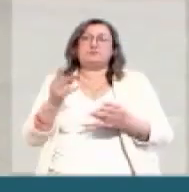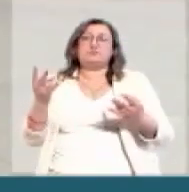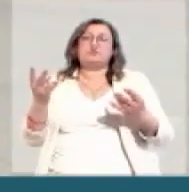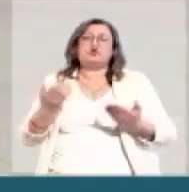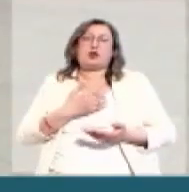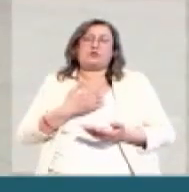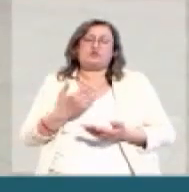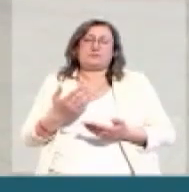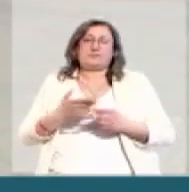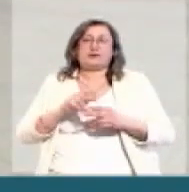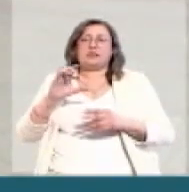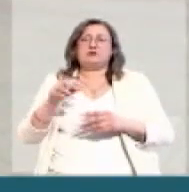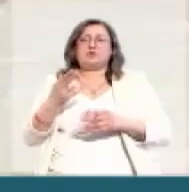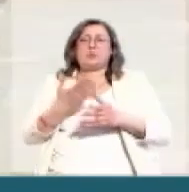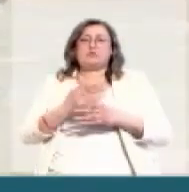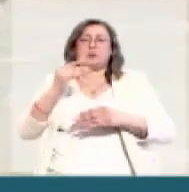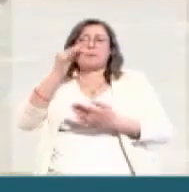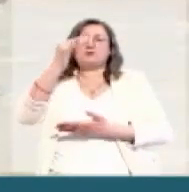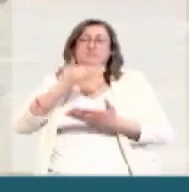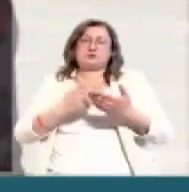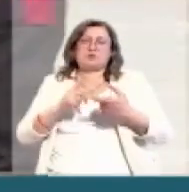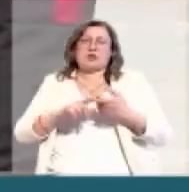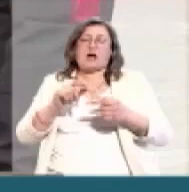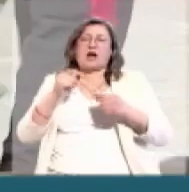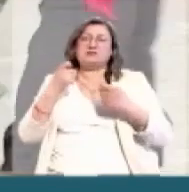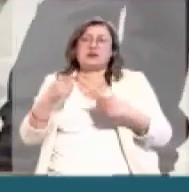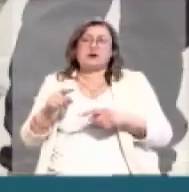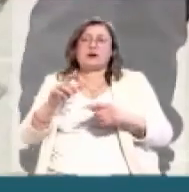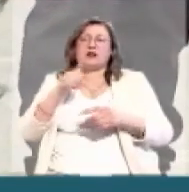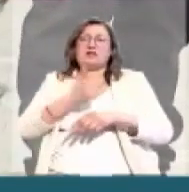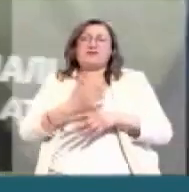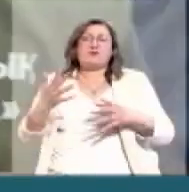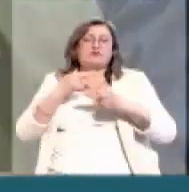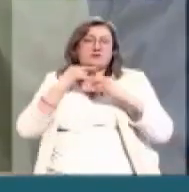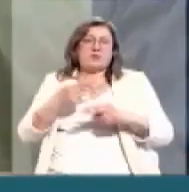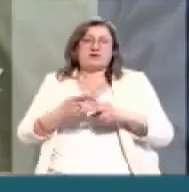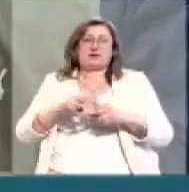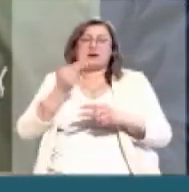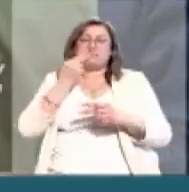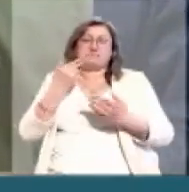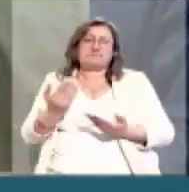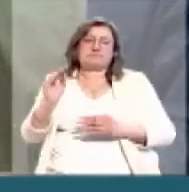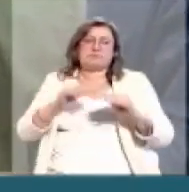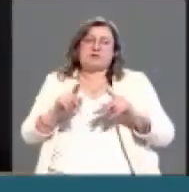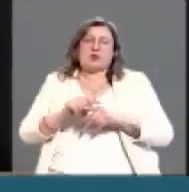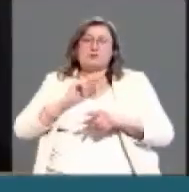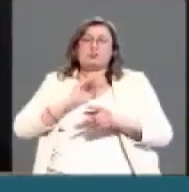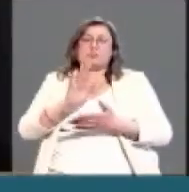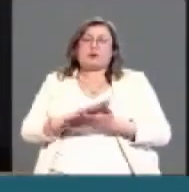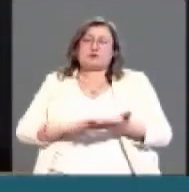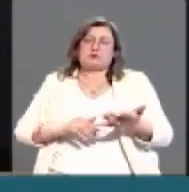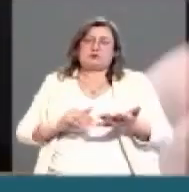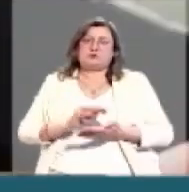Бұл әлеуметтік көмек тізім бойынша жиналған. Ең басты назарға күнделікті тұтынылатын заттар алынды. Мұндай игі іс дәстүрлі